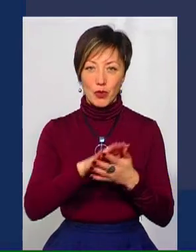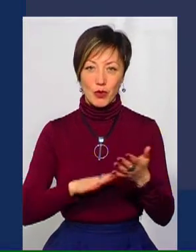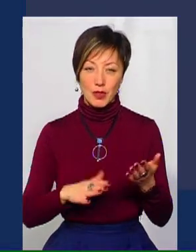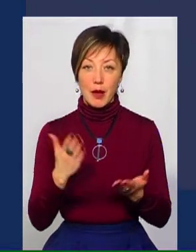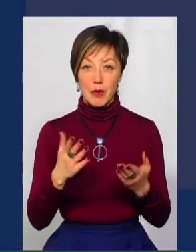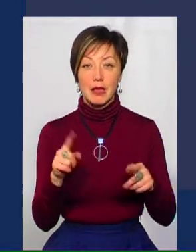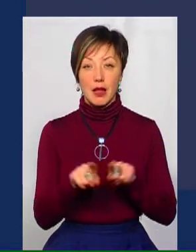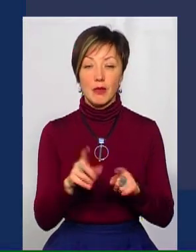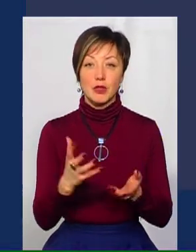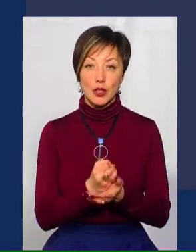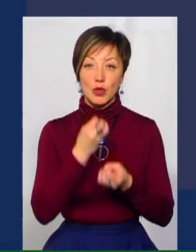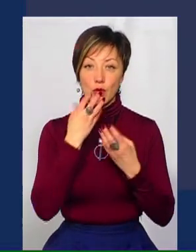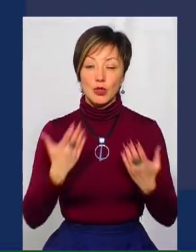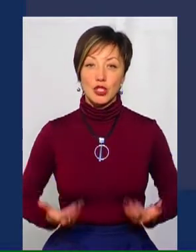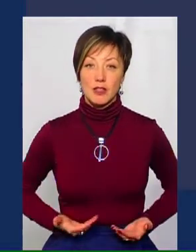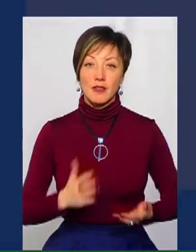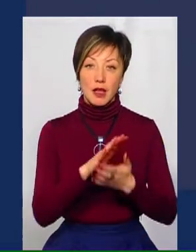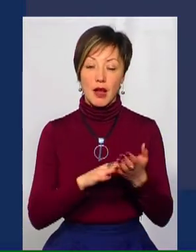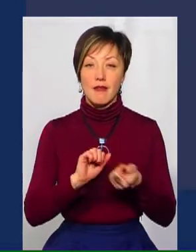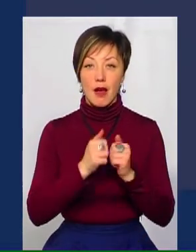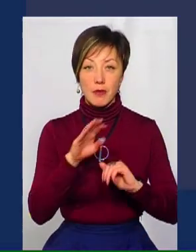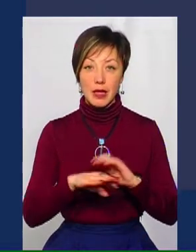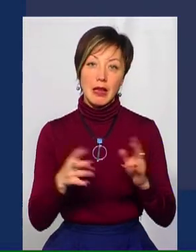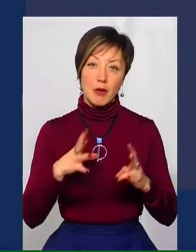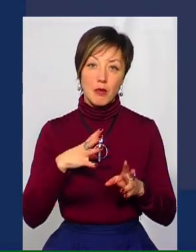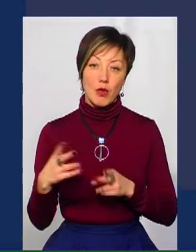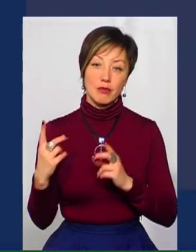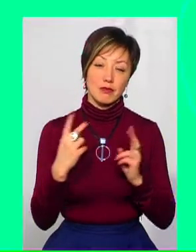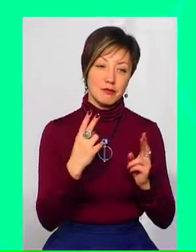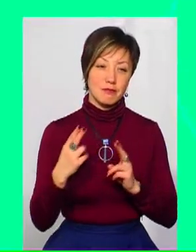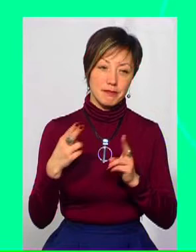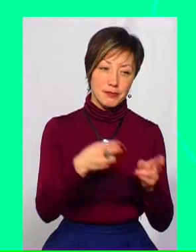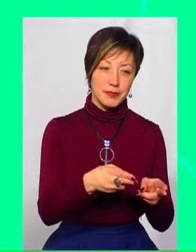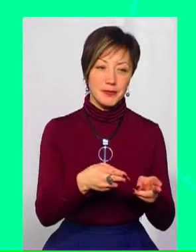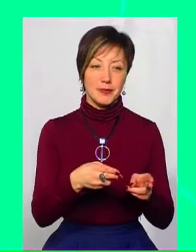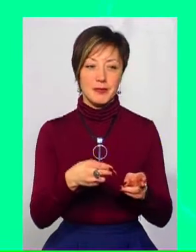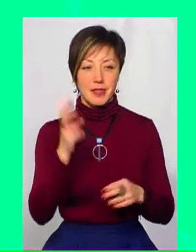так вийшло все добре, я би жив далі все одно в Кам'янці, але треба було би катався в Київ.